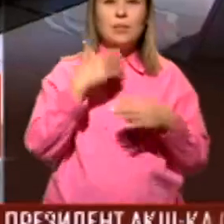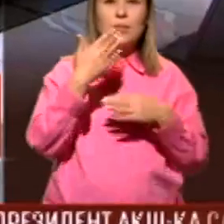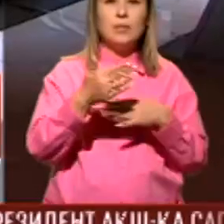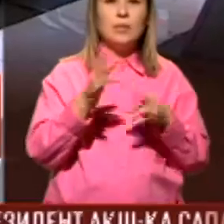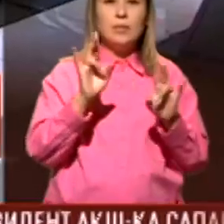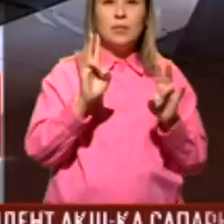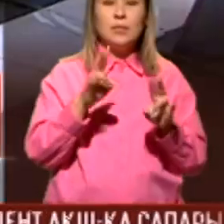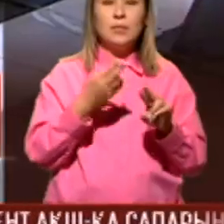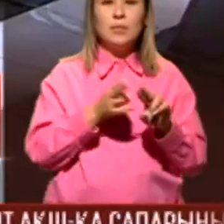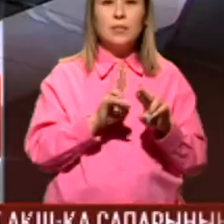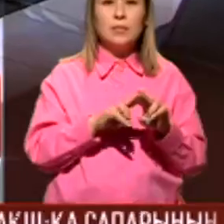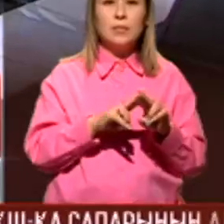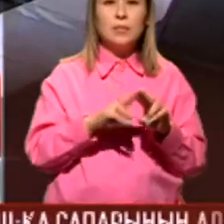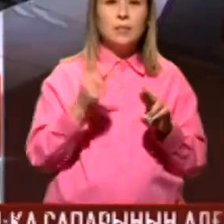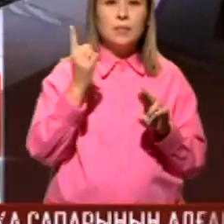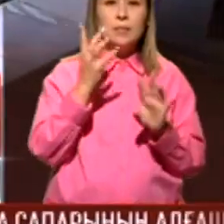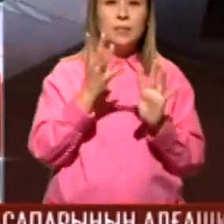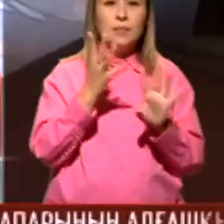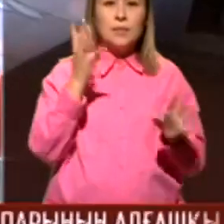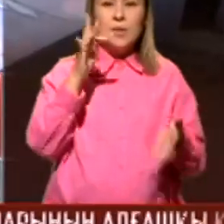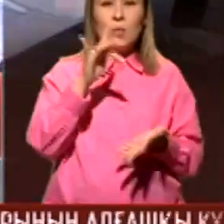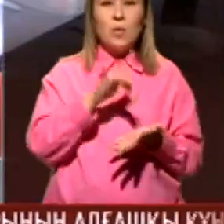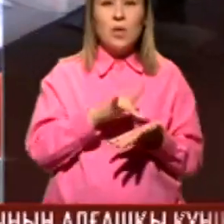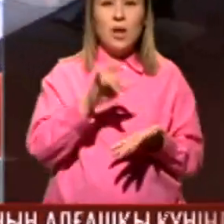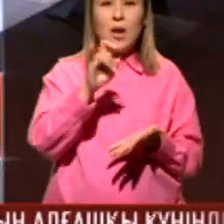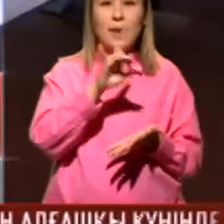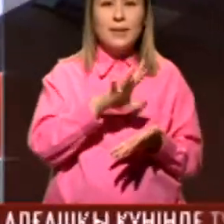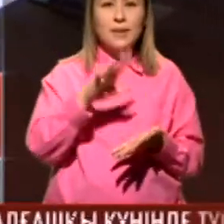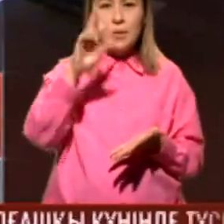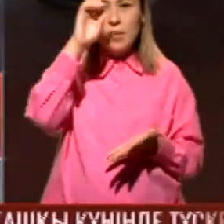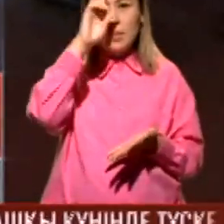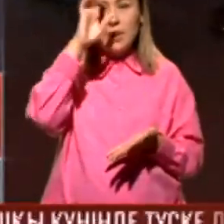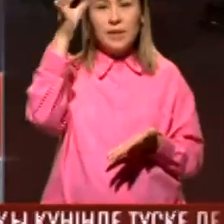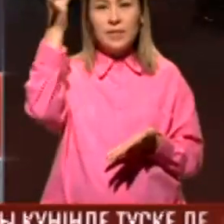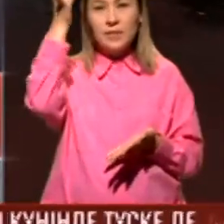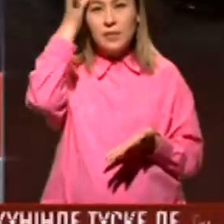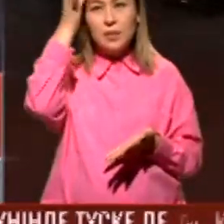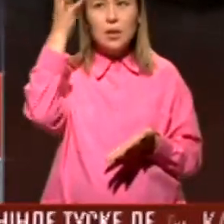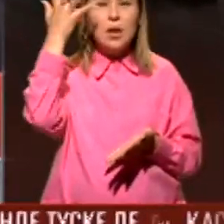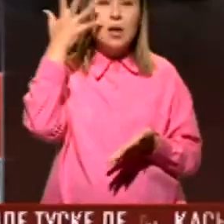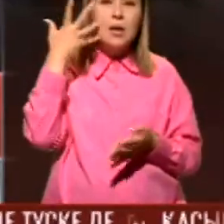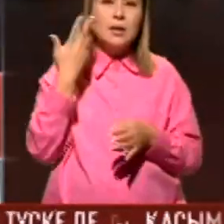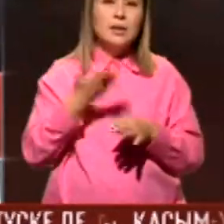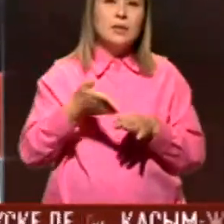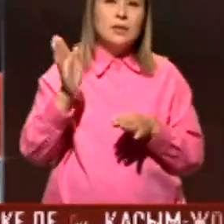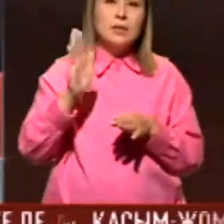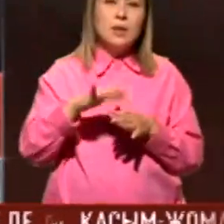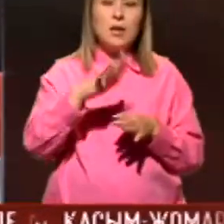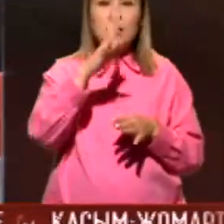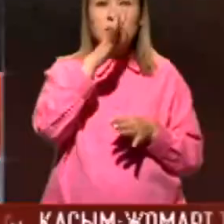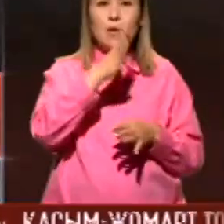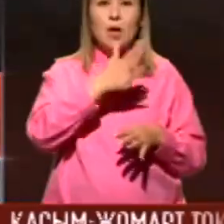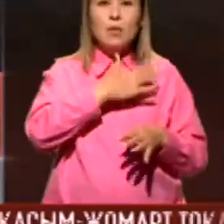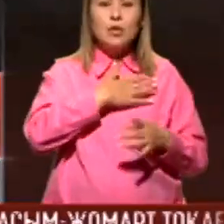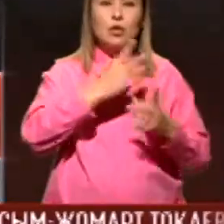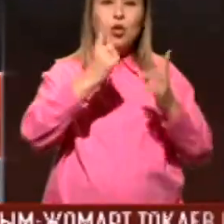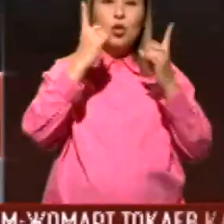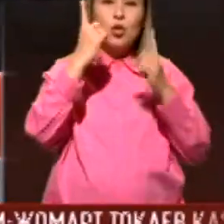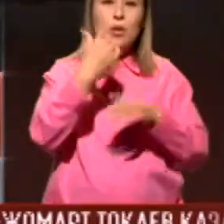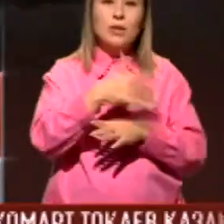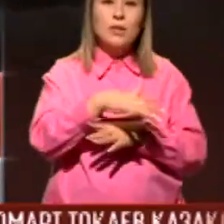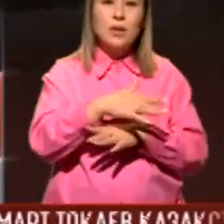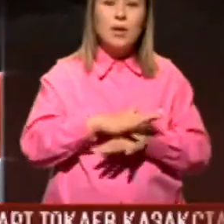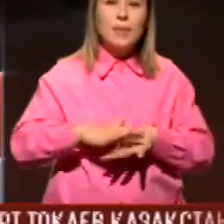алыс орналасқан деген кезде бірінші кезекте әрине Орталық Азия мемлекеттері еске түседі. Ал қиян кеңістік деген кезде бұл енді біз өзімізді ұлы дала мемлекеті